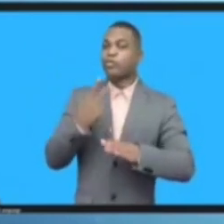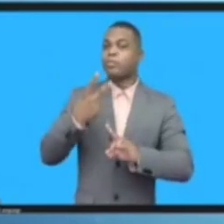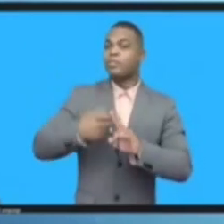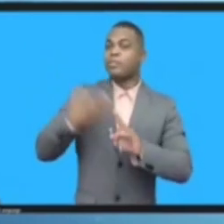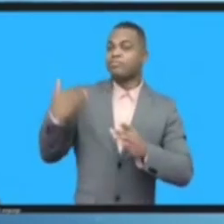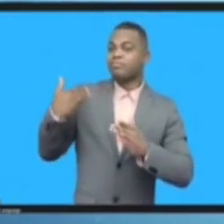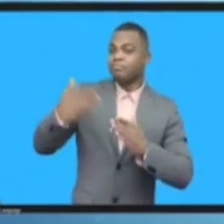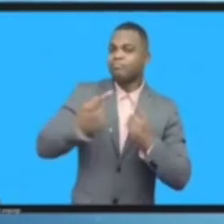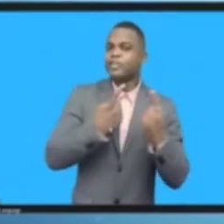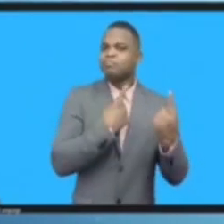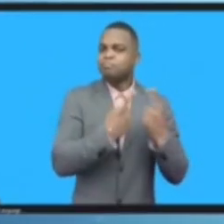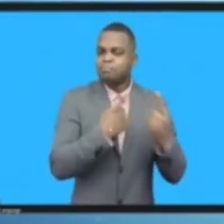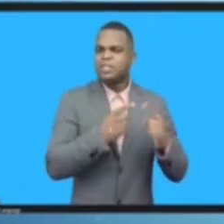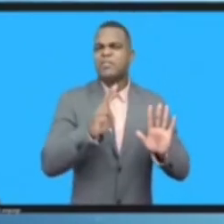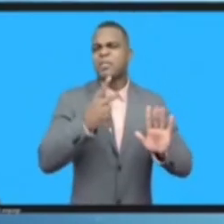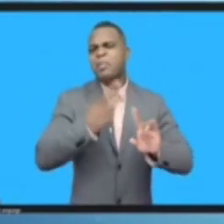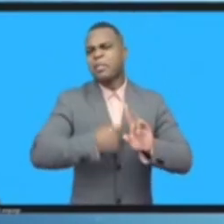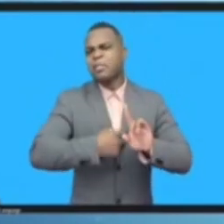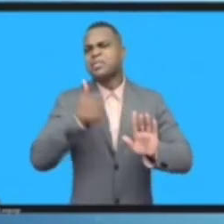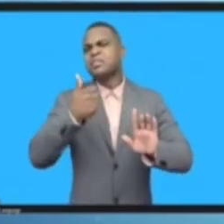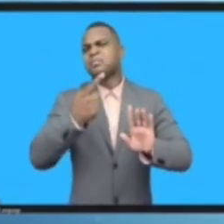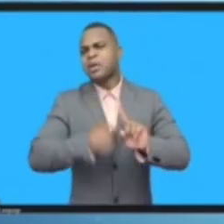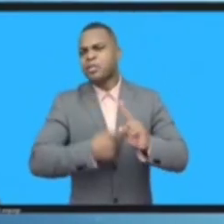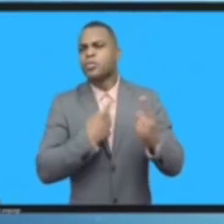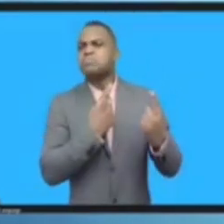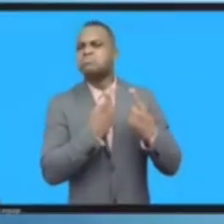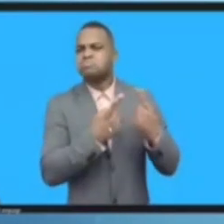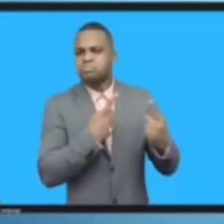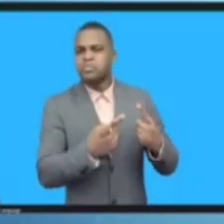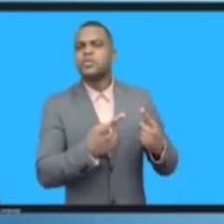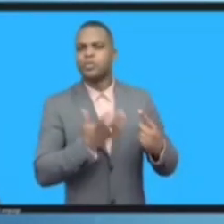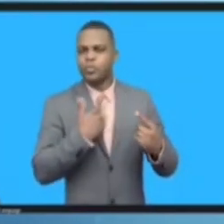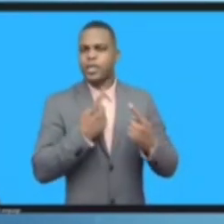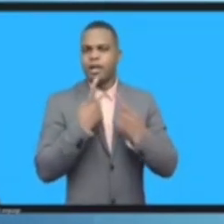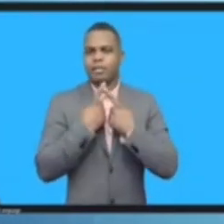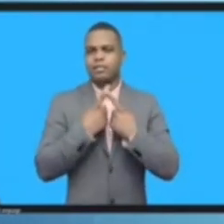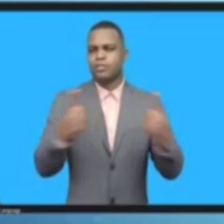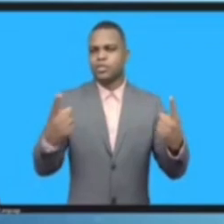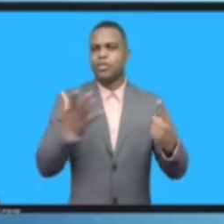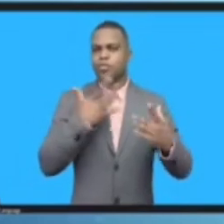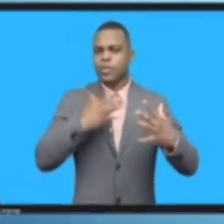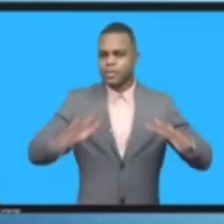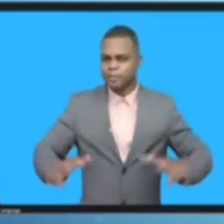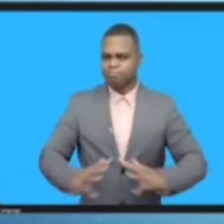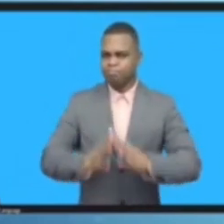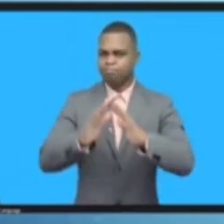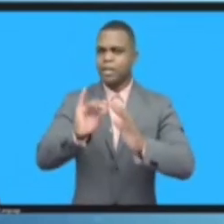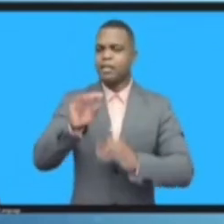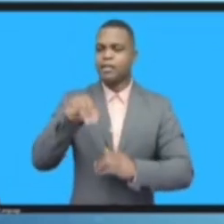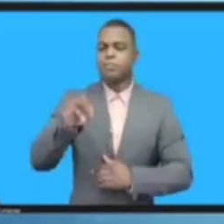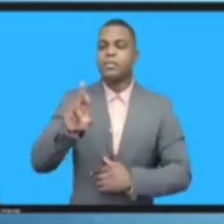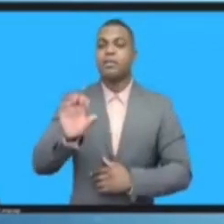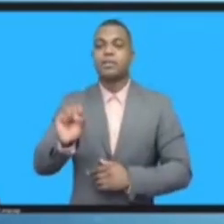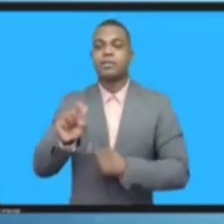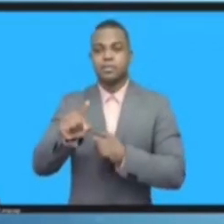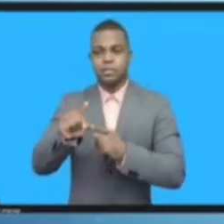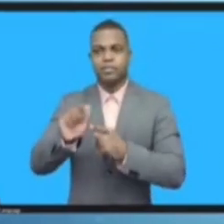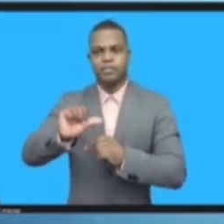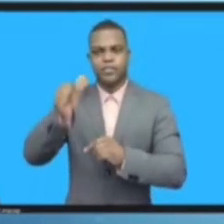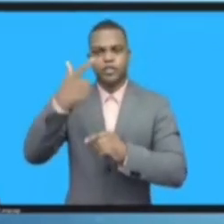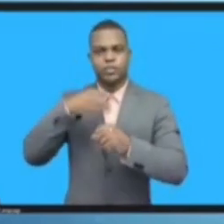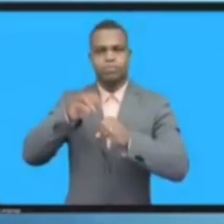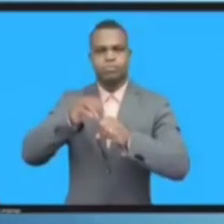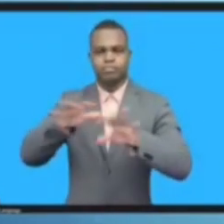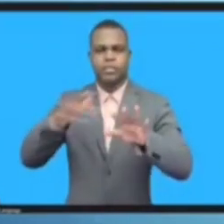IMRS. C'est quelque chose qu'on a lancé officiellement il y a 2 semaines. C'était un investissement qui cherchait donc